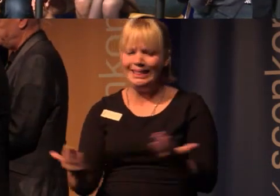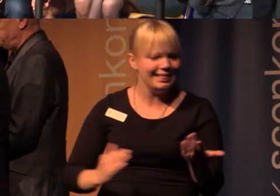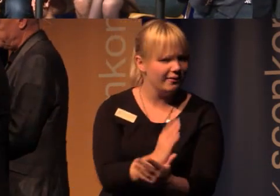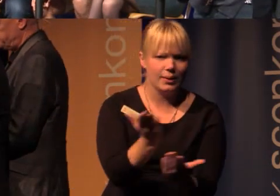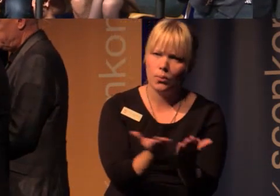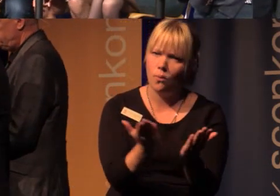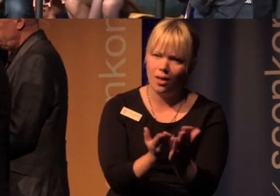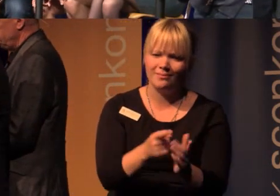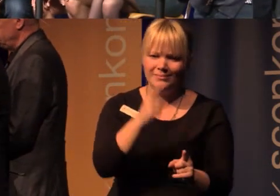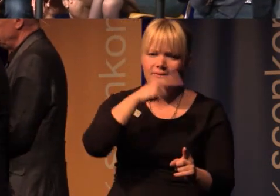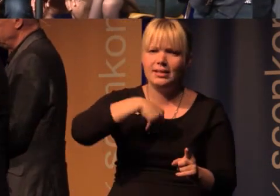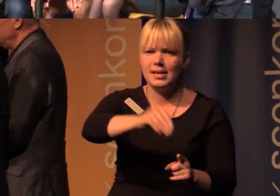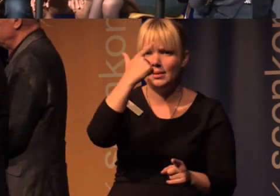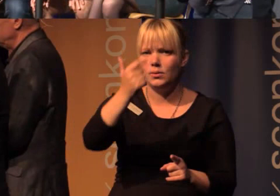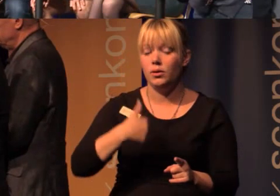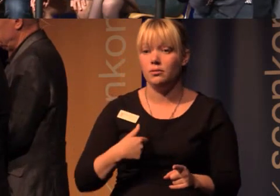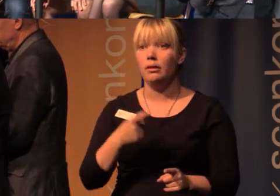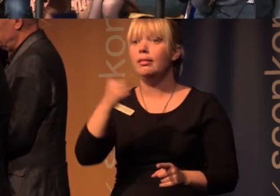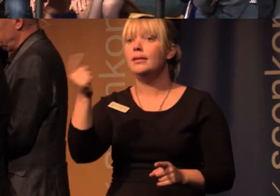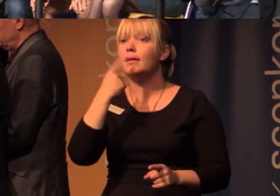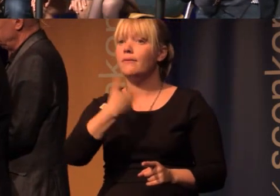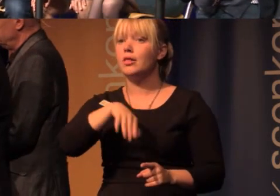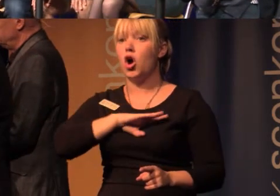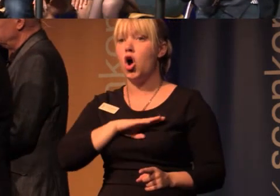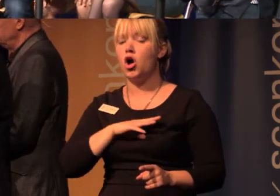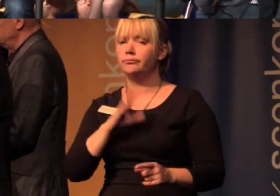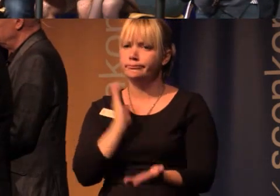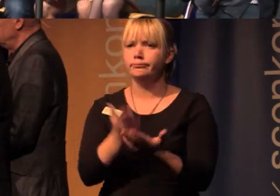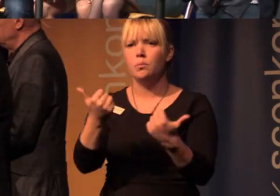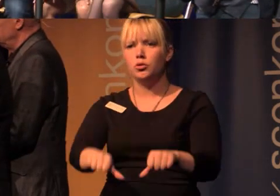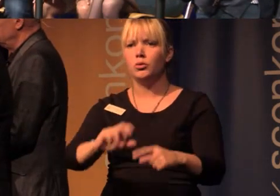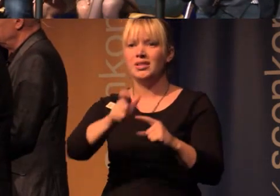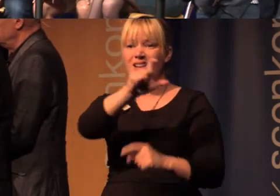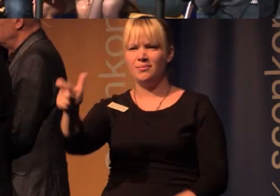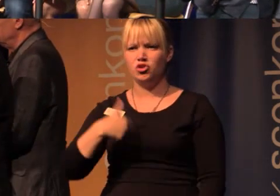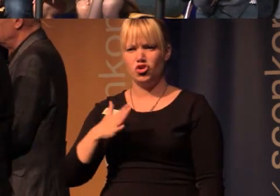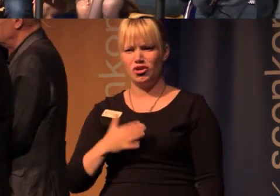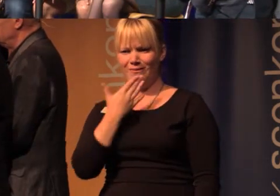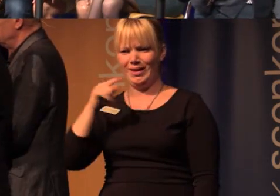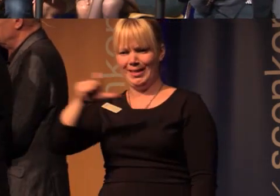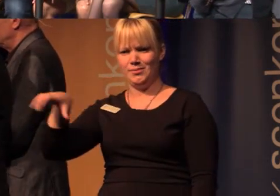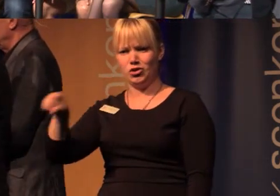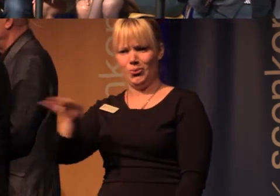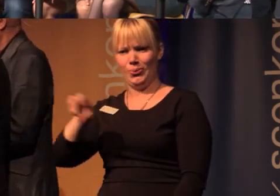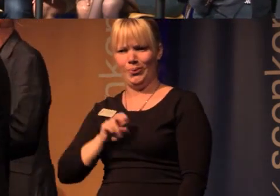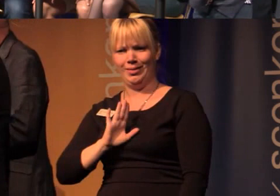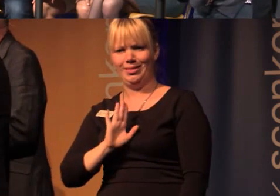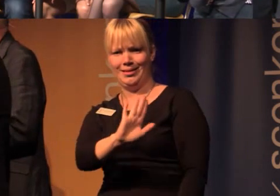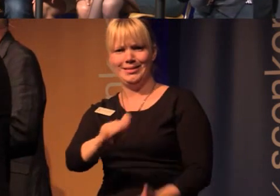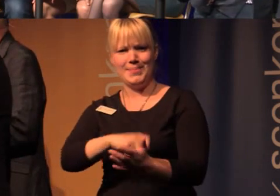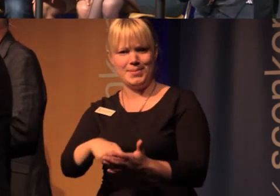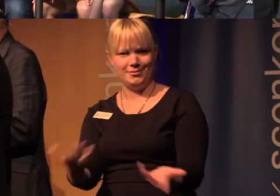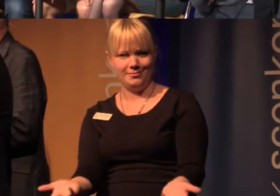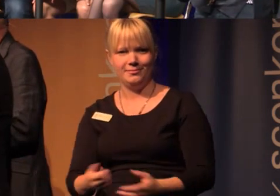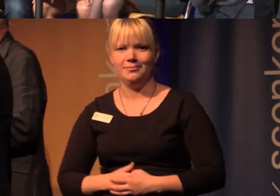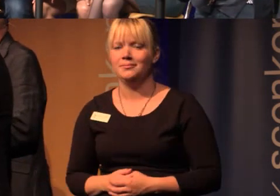rätt satsning. Och ni som vill ha det här som kärnämne, det vore intressant att höra vad man istället ska skära ner på i skolan. Tack